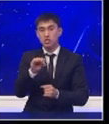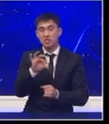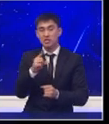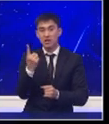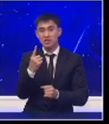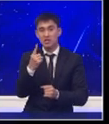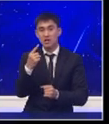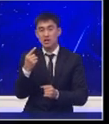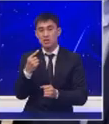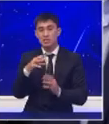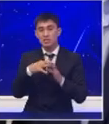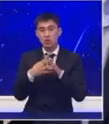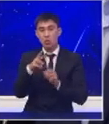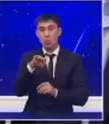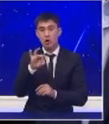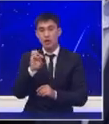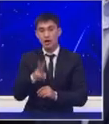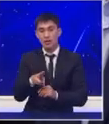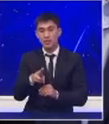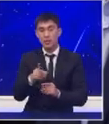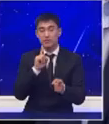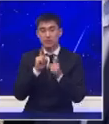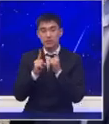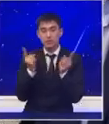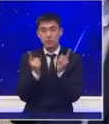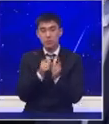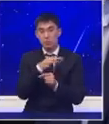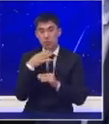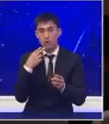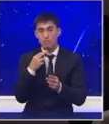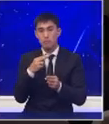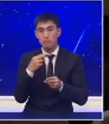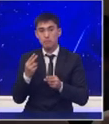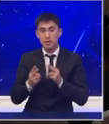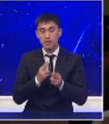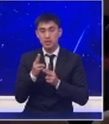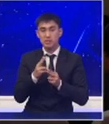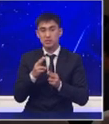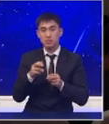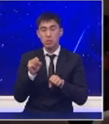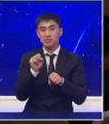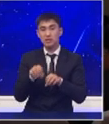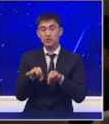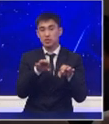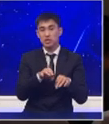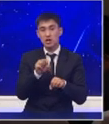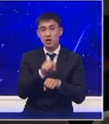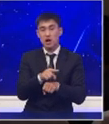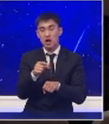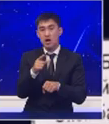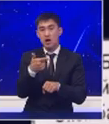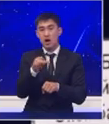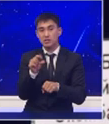Жастар-1/1, село Мойнах. На встрече было высказано немало претензий в адрес поставщика голубого топлива. Так, жителя села